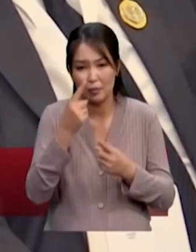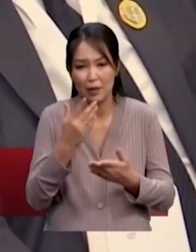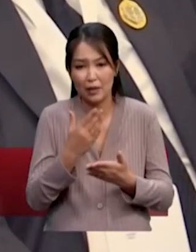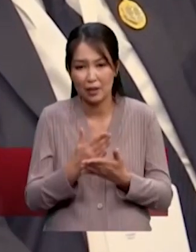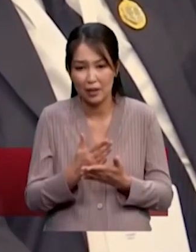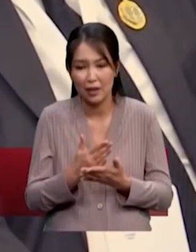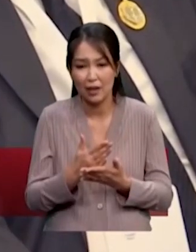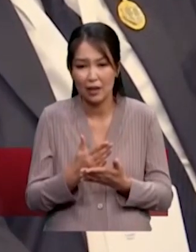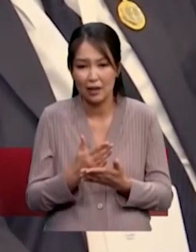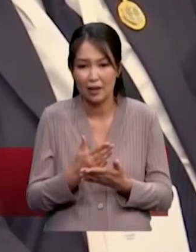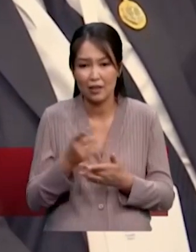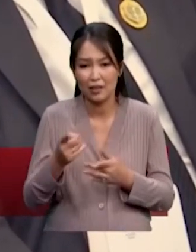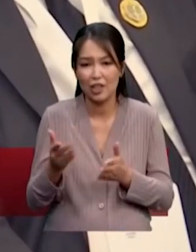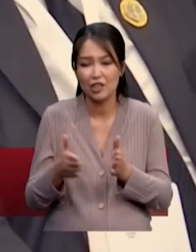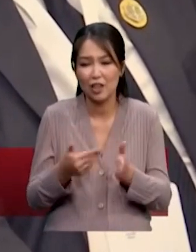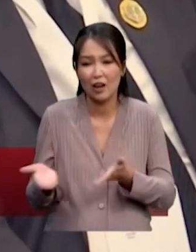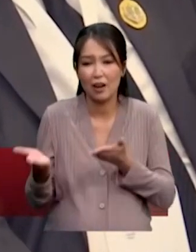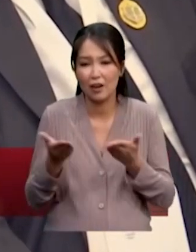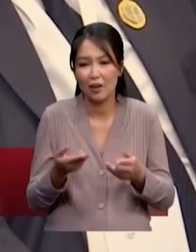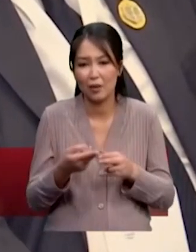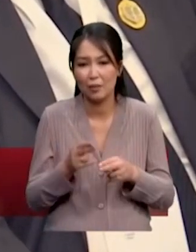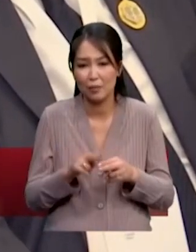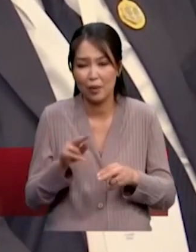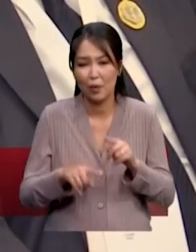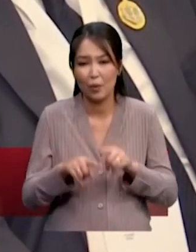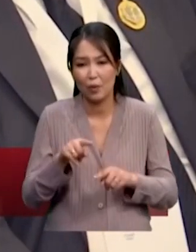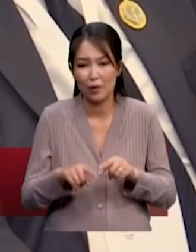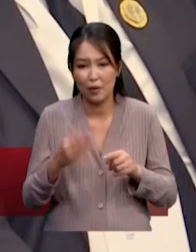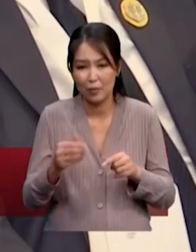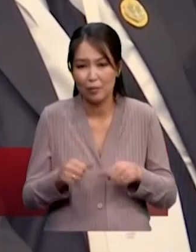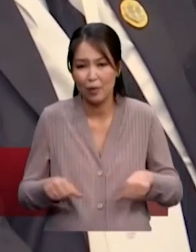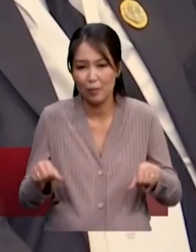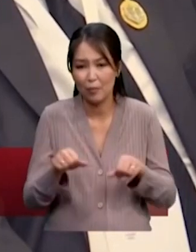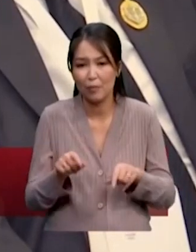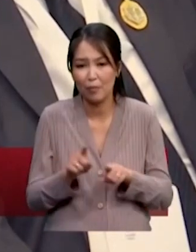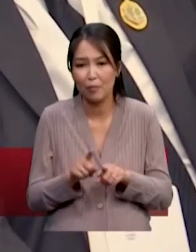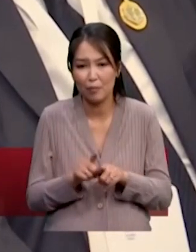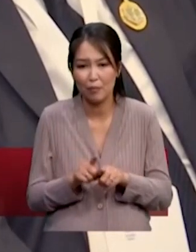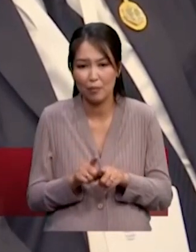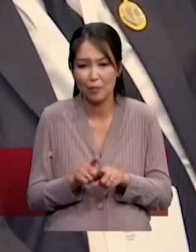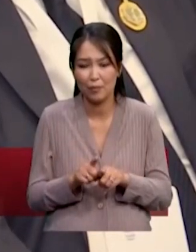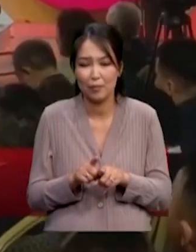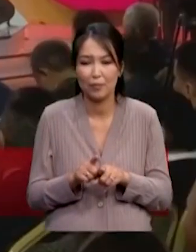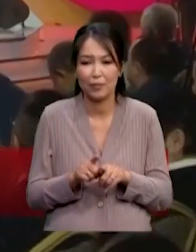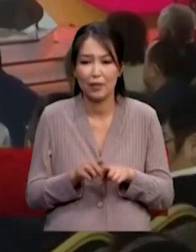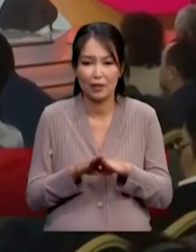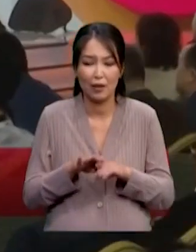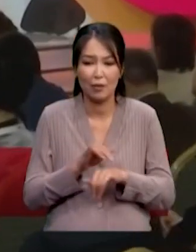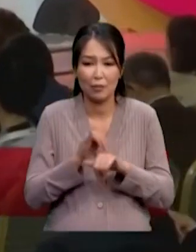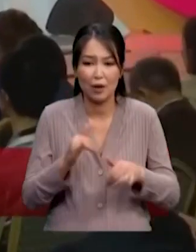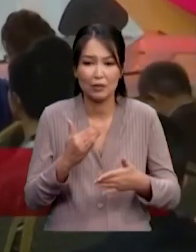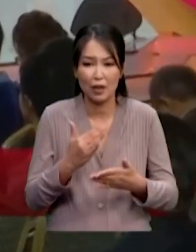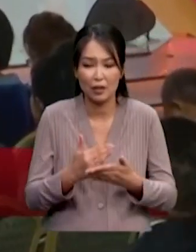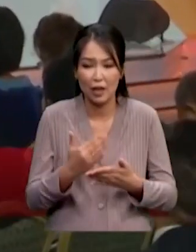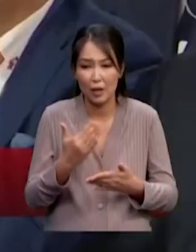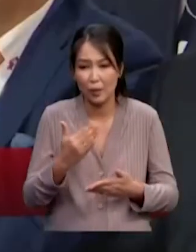аяқпен бұл дүниеде шақырған жерден құр қалмайды. Отандастар қоғы шақырған екен, ләппай деп кеп қалдық. Отаннан жырақ тұрса